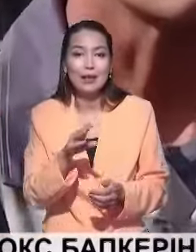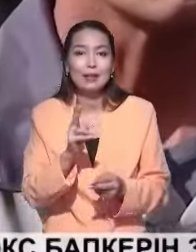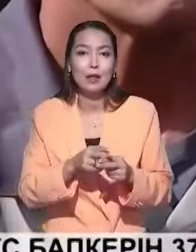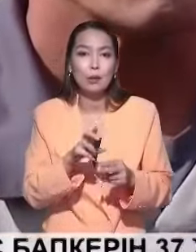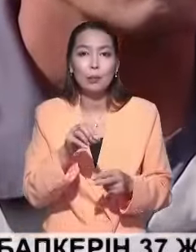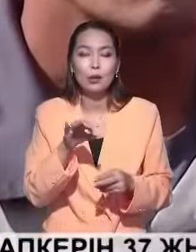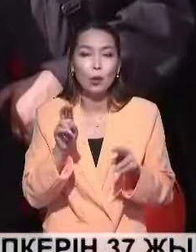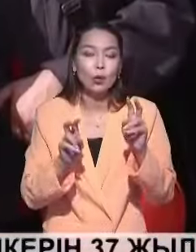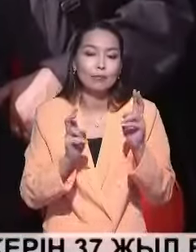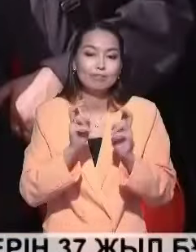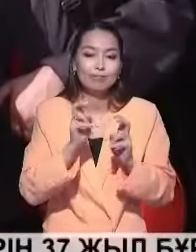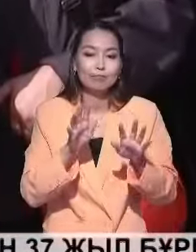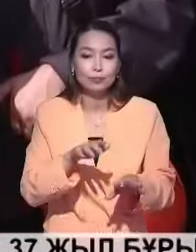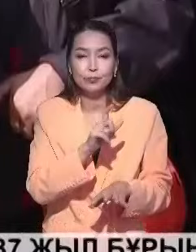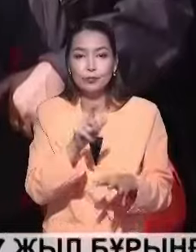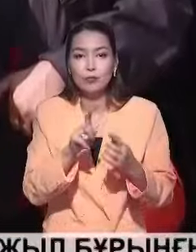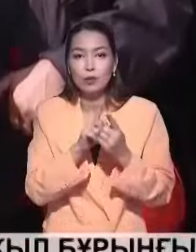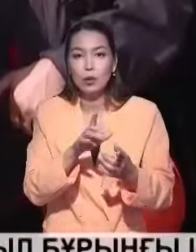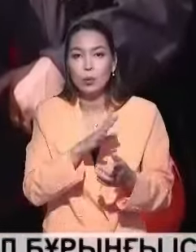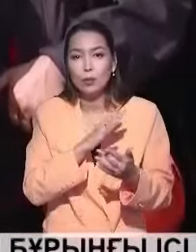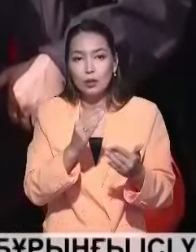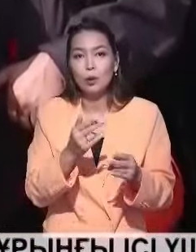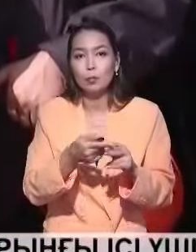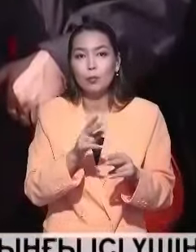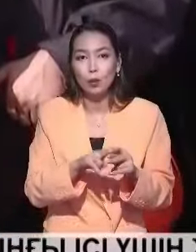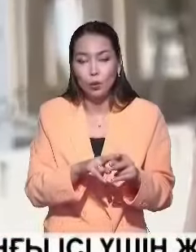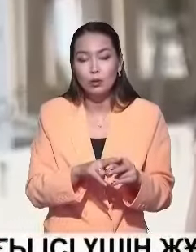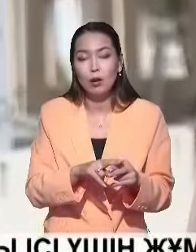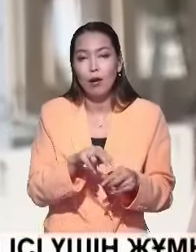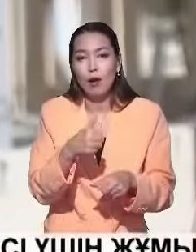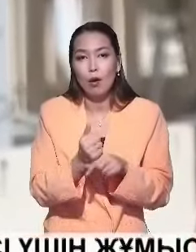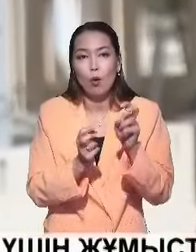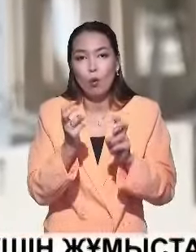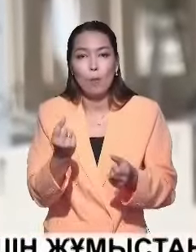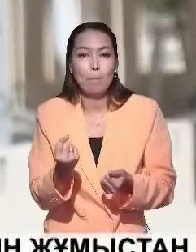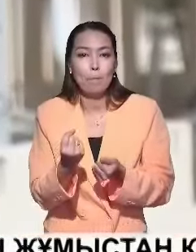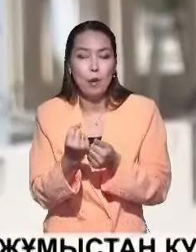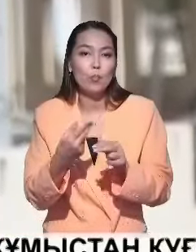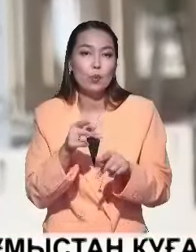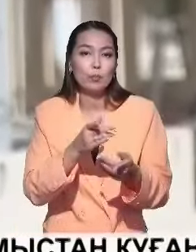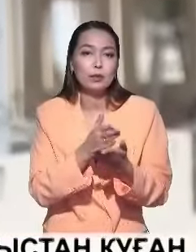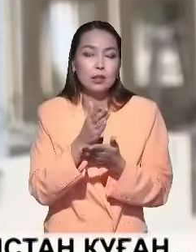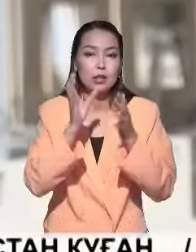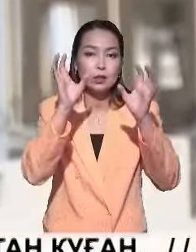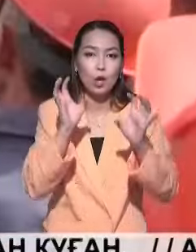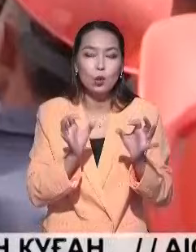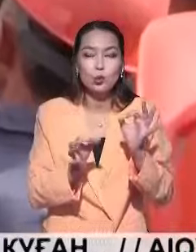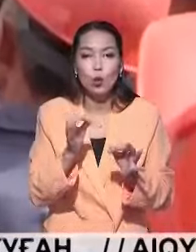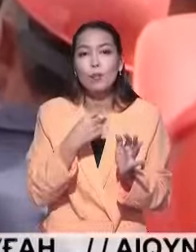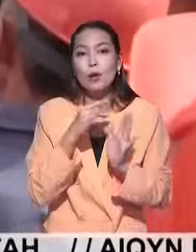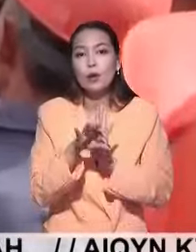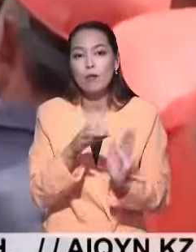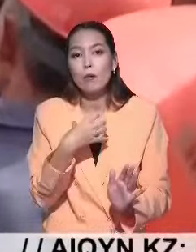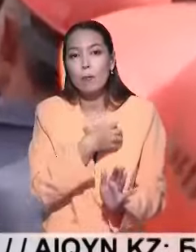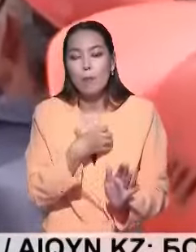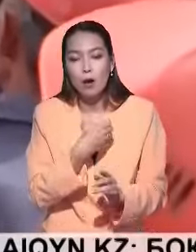кәсіпорнының қызметкерлерімен кездесті. Басқосуда отандық өндірушілерді қолдау мәселелері осы бағыттағы заңнамалық нормалар және